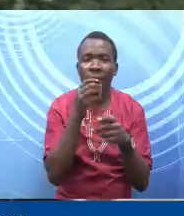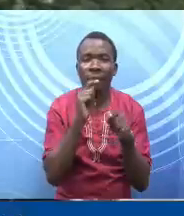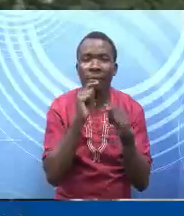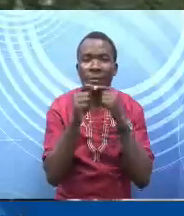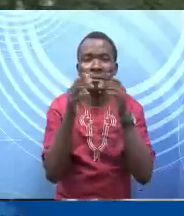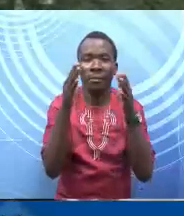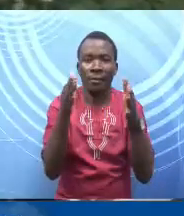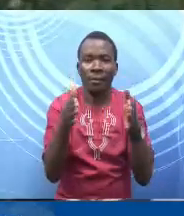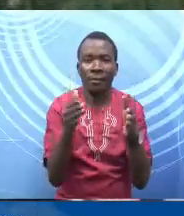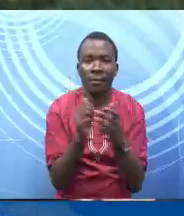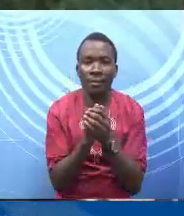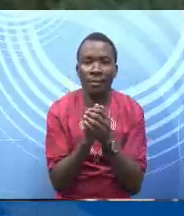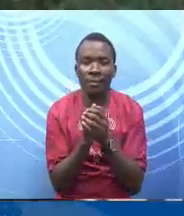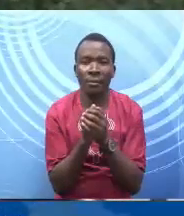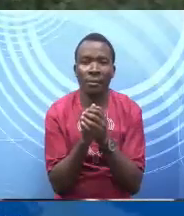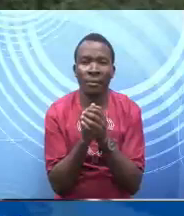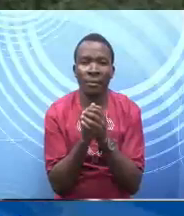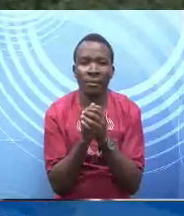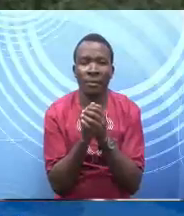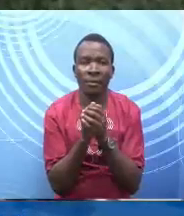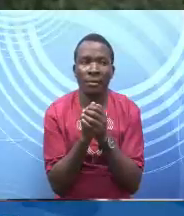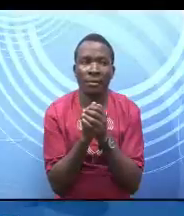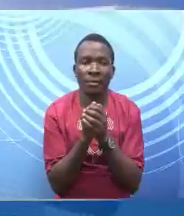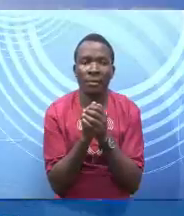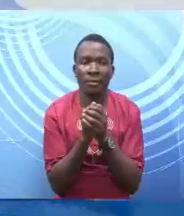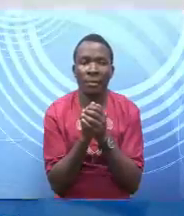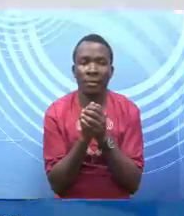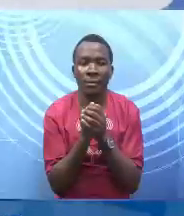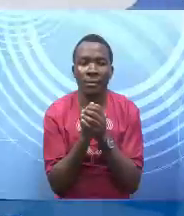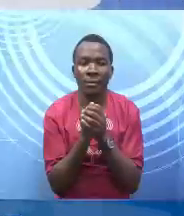Janvier mu ijwi rya Joseph Nyonzima BTN TV